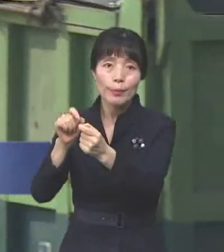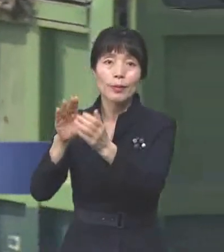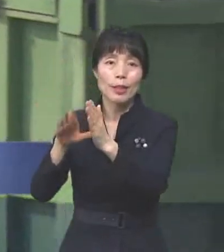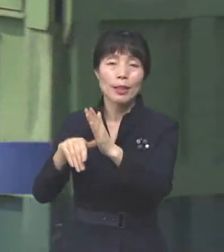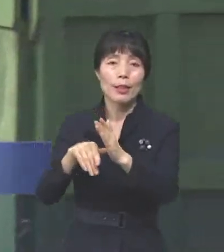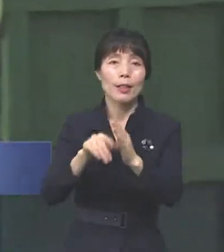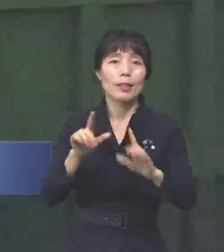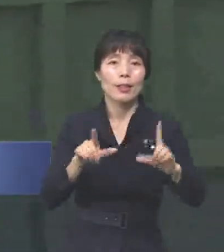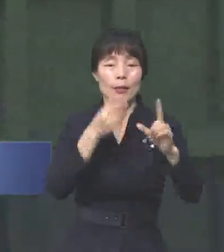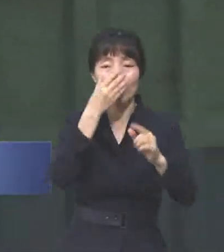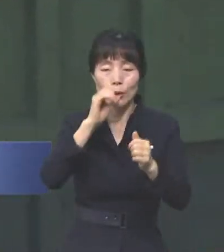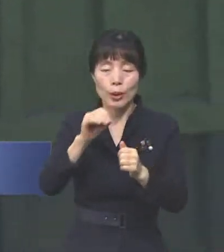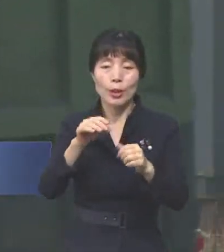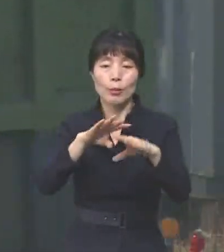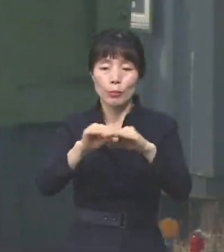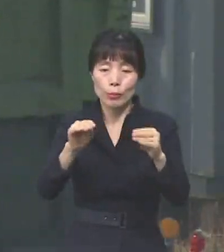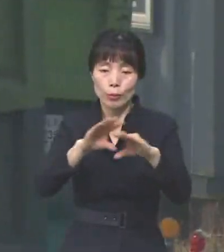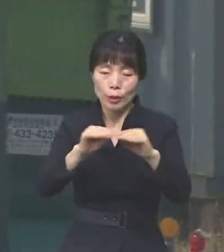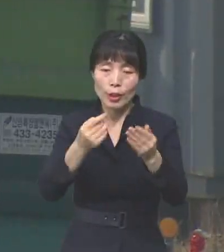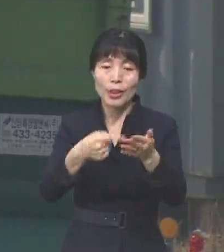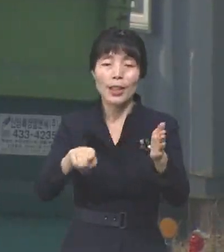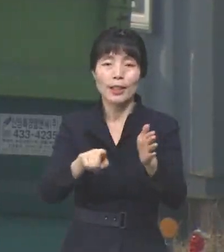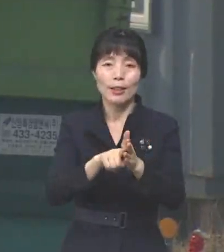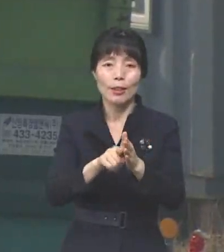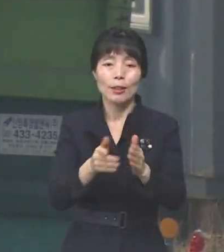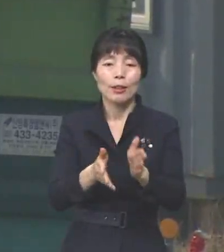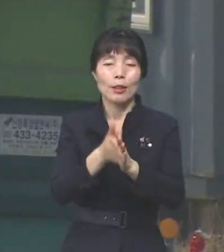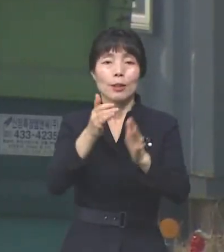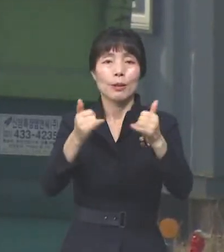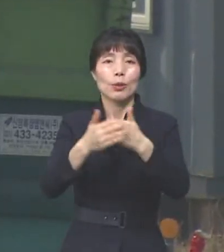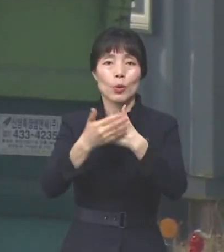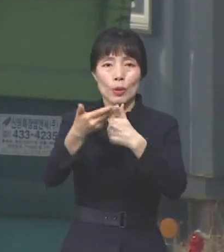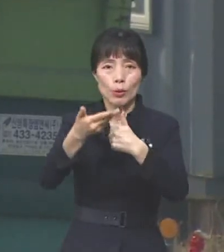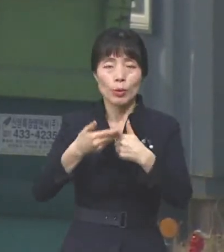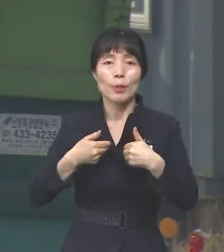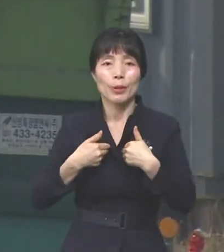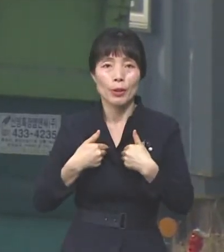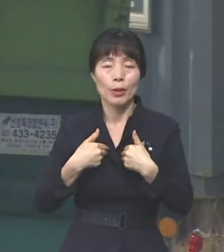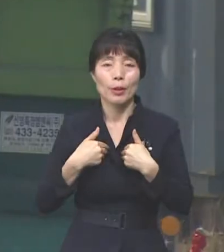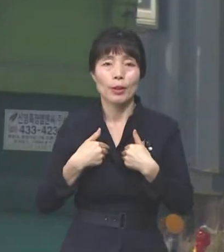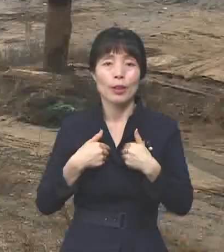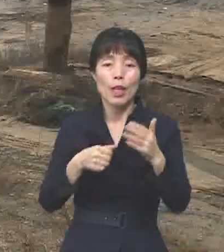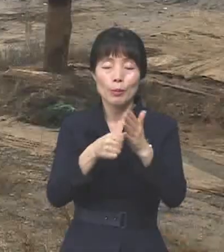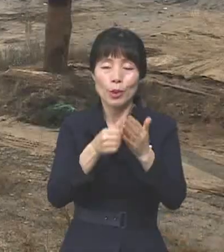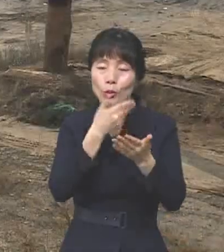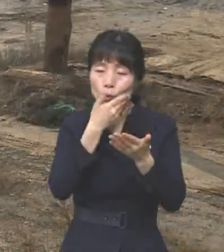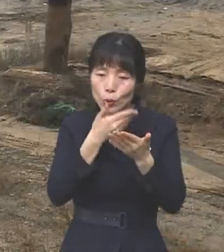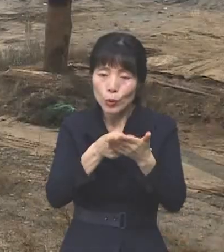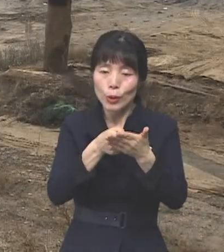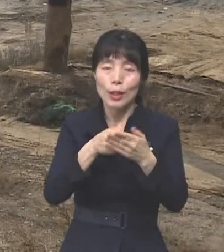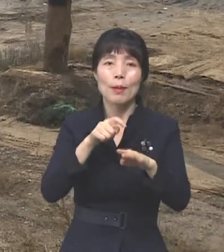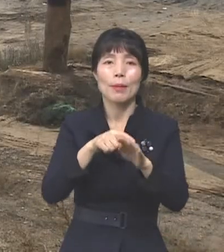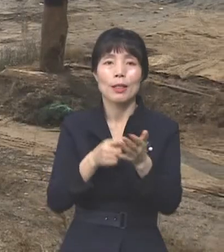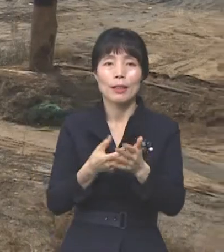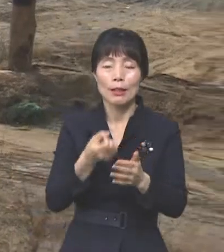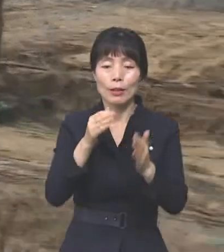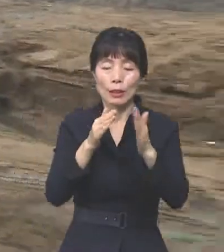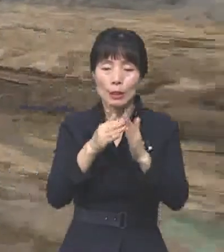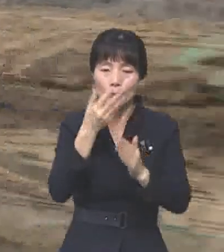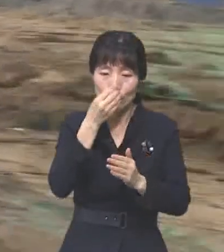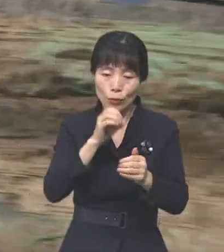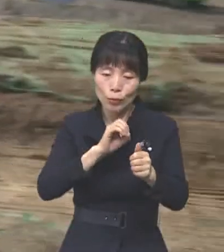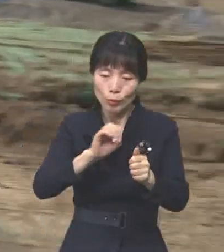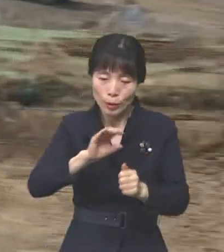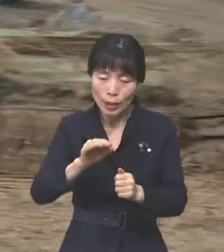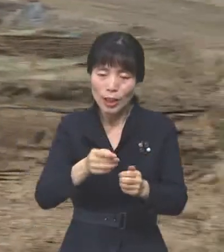위해서는 시민분들의 지속적인 협조가 필요합니다. 자원을 소중히 하는 마음으로 집에서 나오는 쓰레기를 최대한